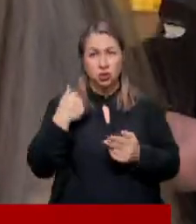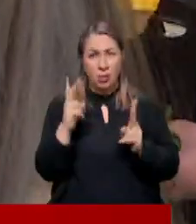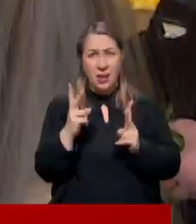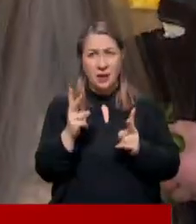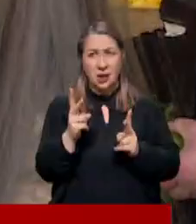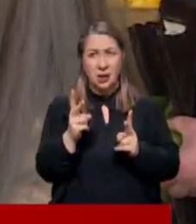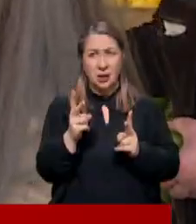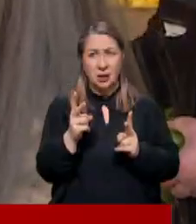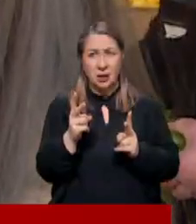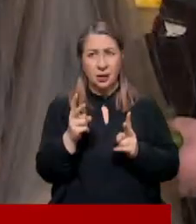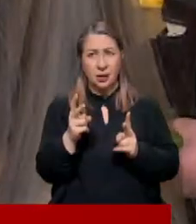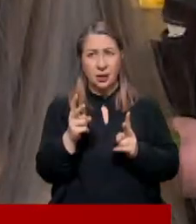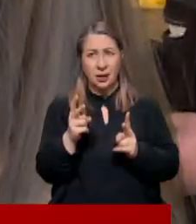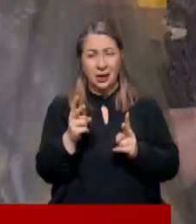mi?